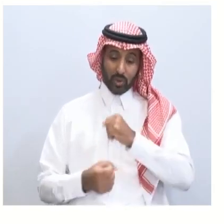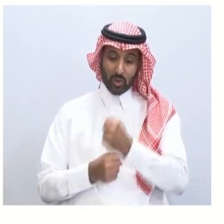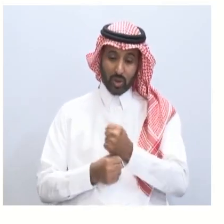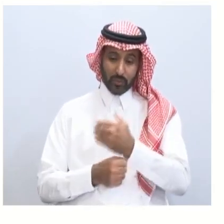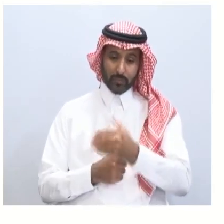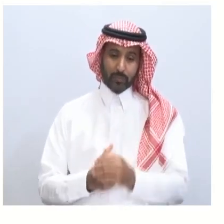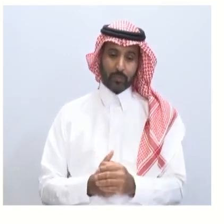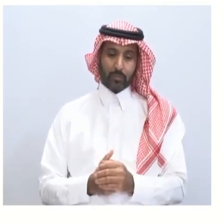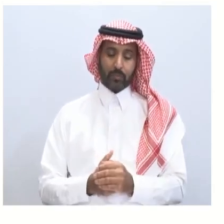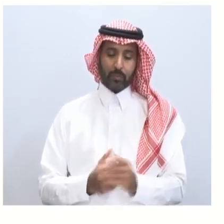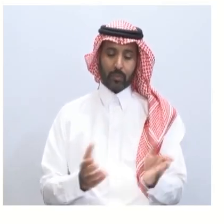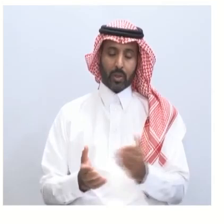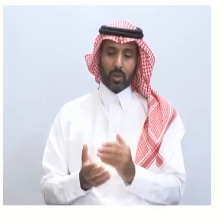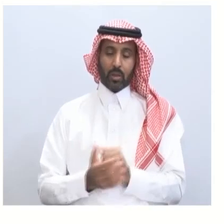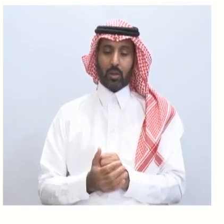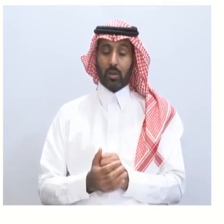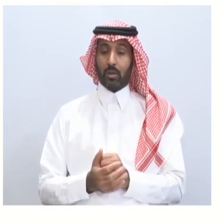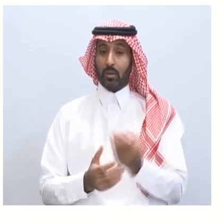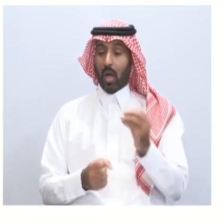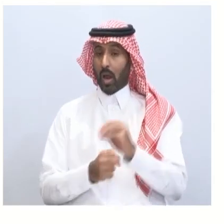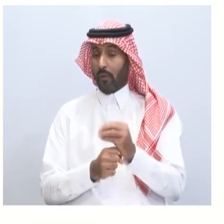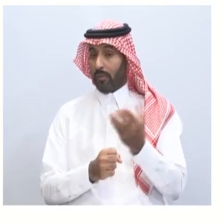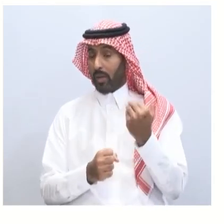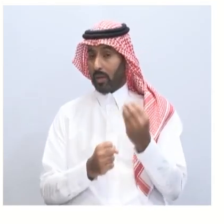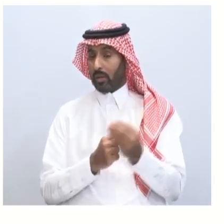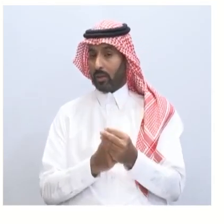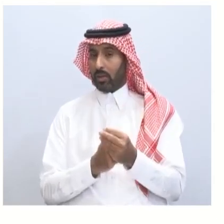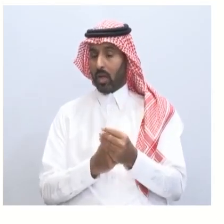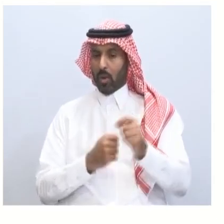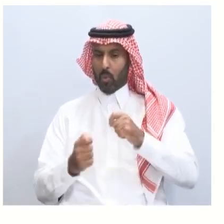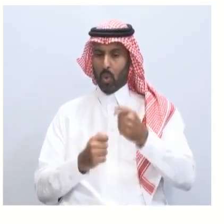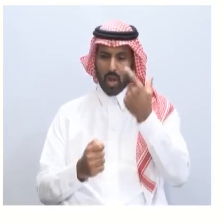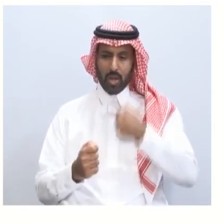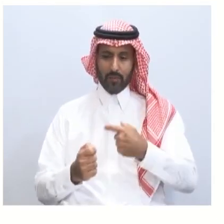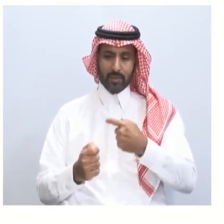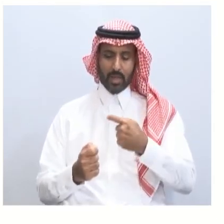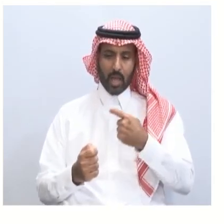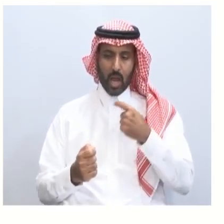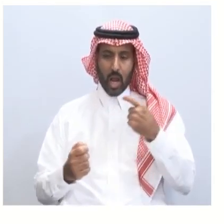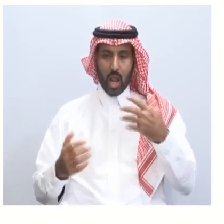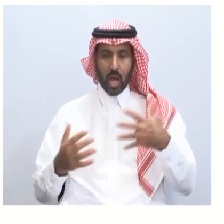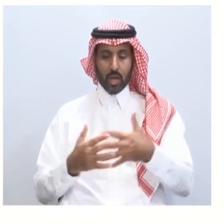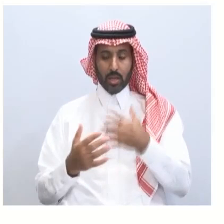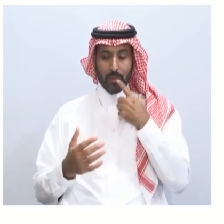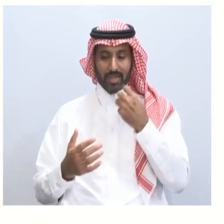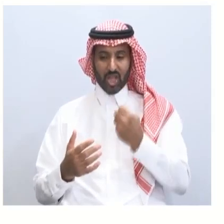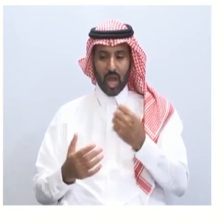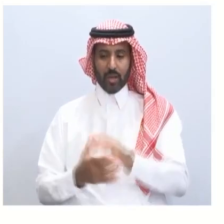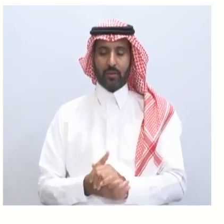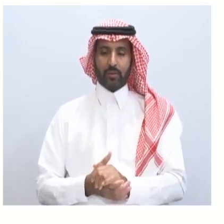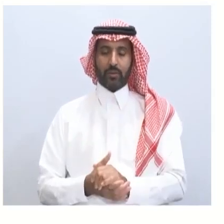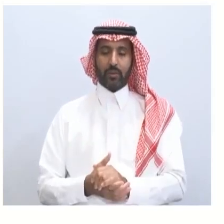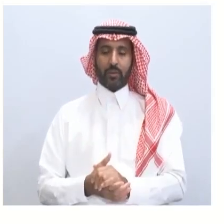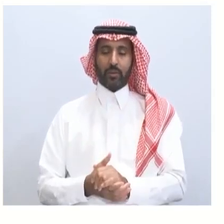سلوكه ايضا تعرفنا في درسنا السابق المرونه النفسيه وعلاقتها بالصحه النفسيه